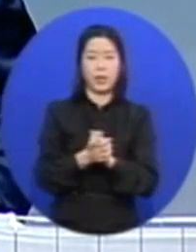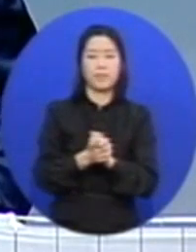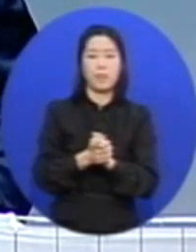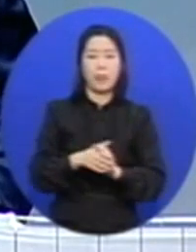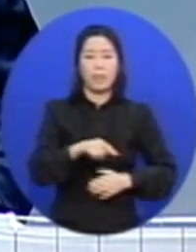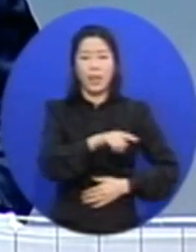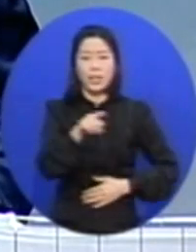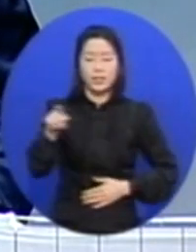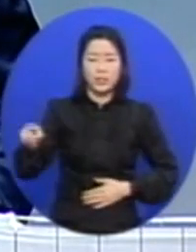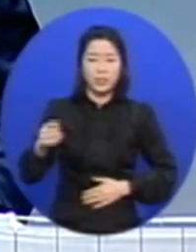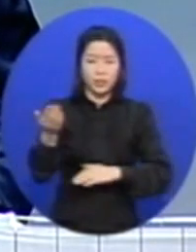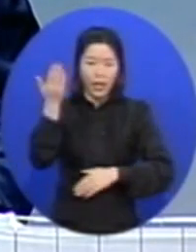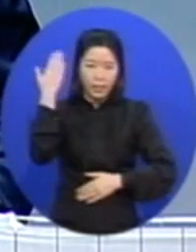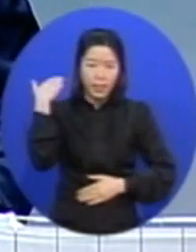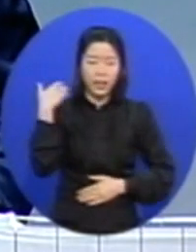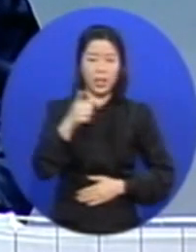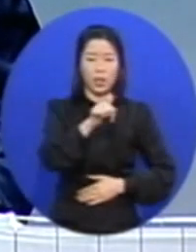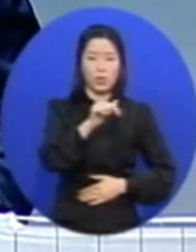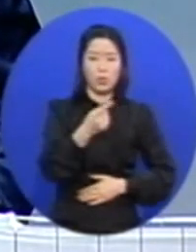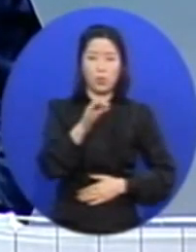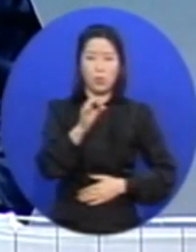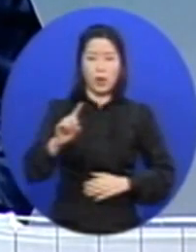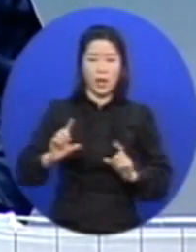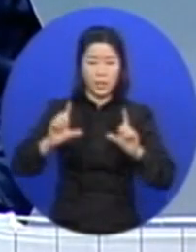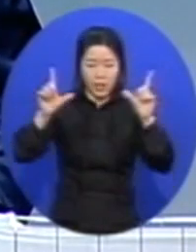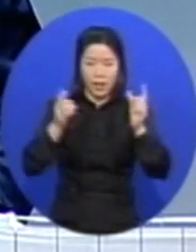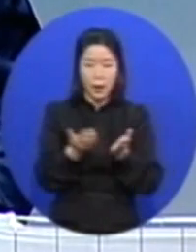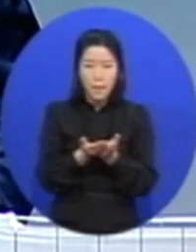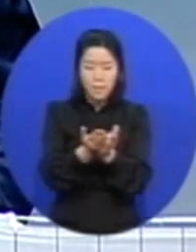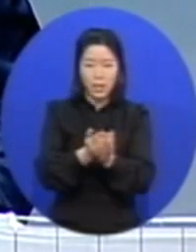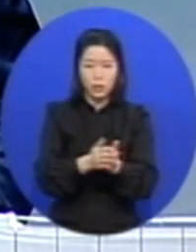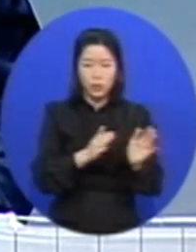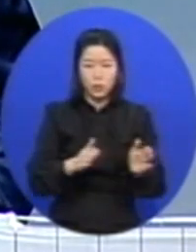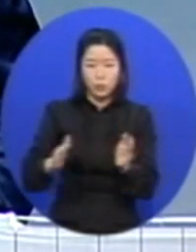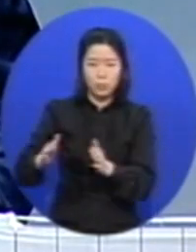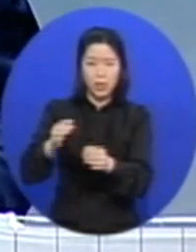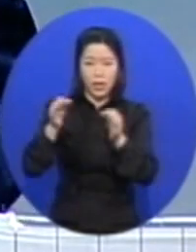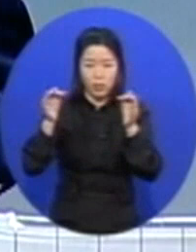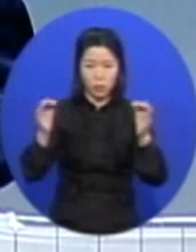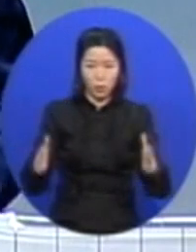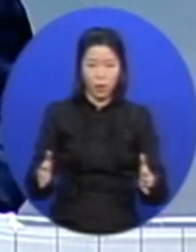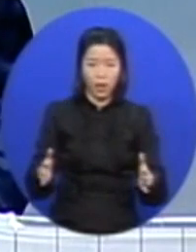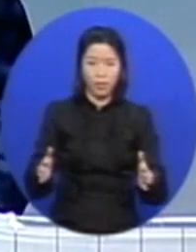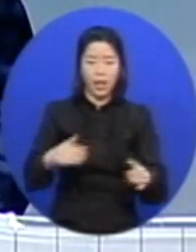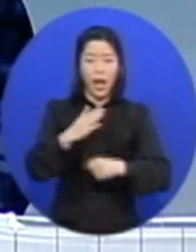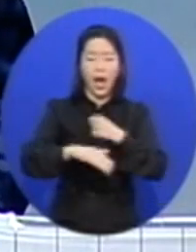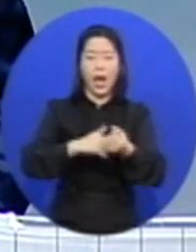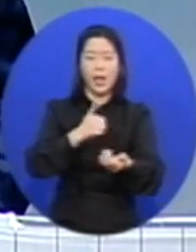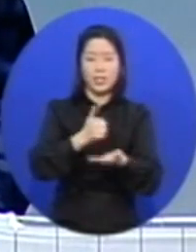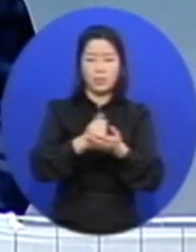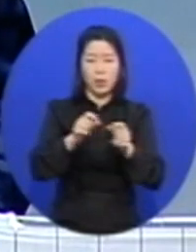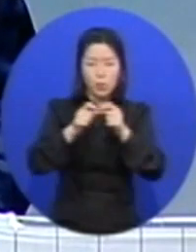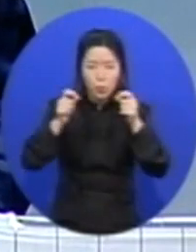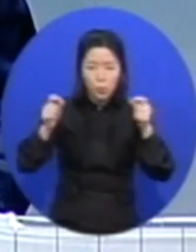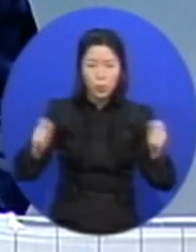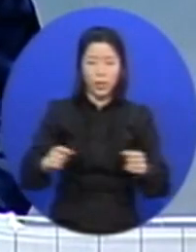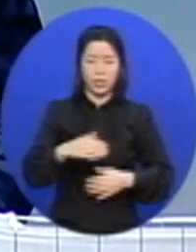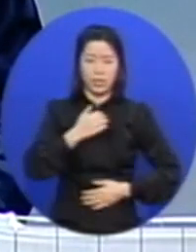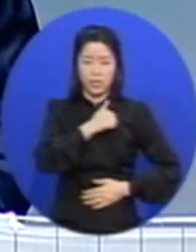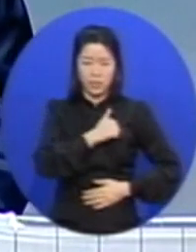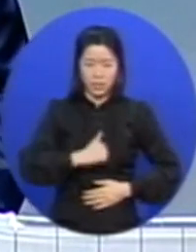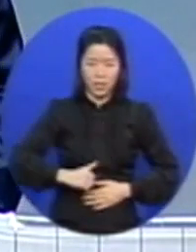그들은 전에 노아의 날 방주를 준비할 동안 하나님이 오래 참고 기다리실 때에